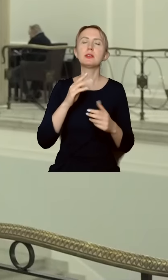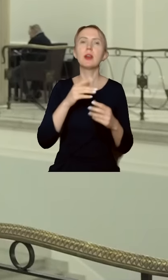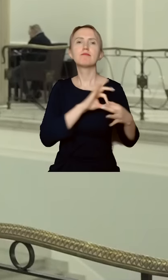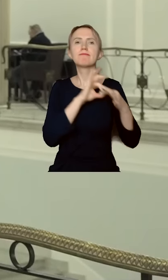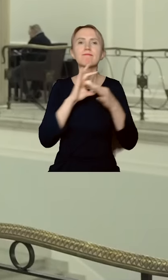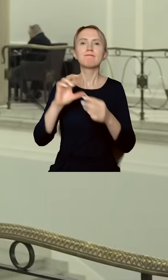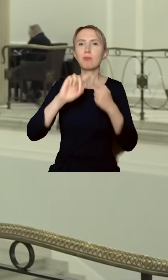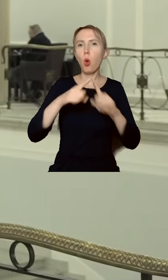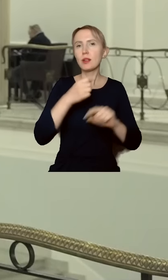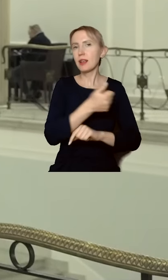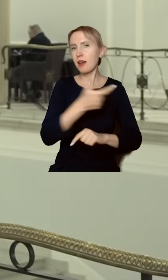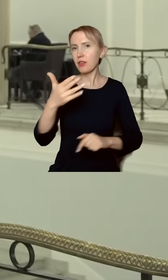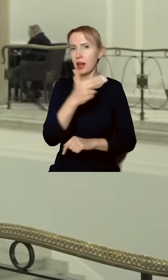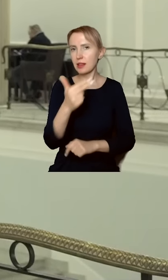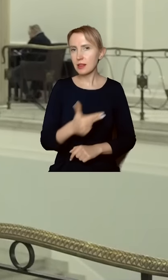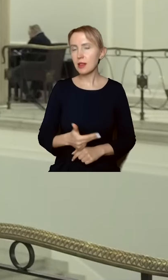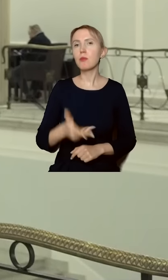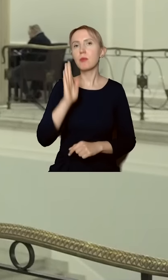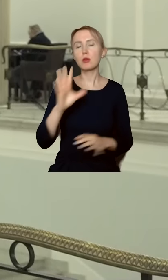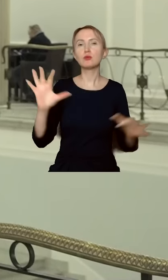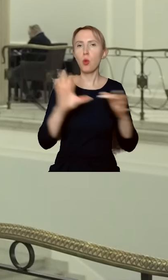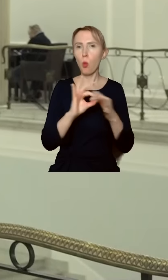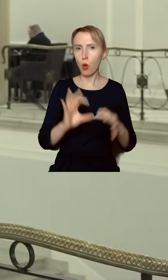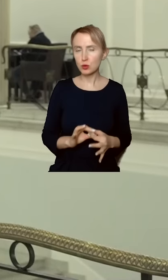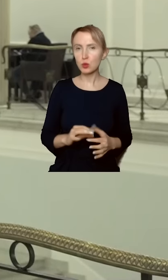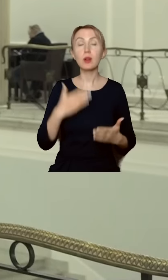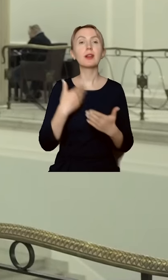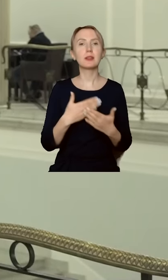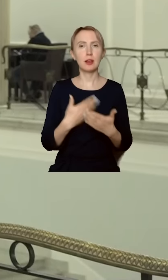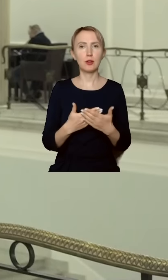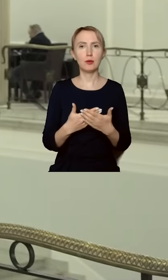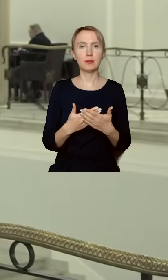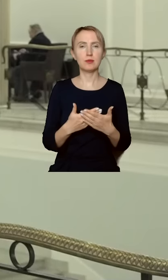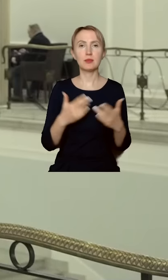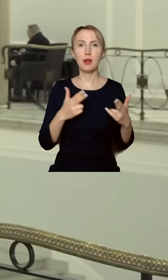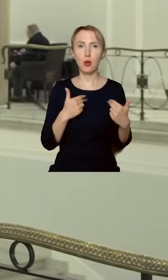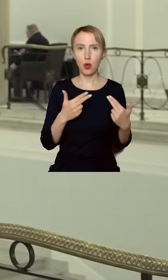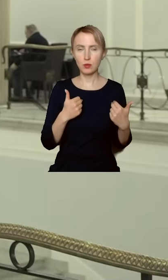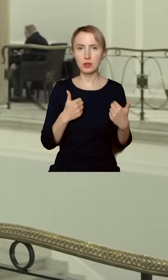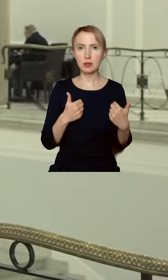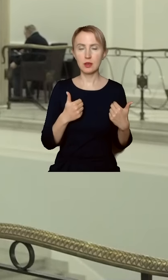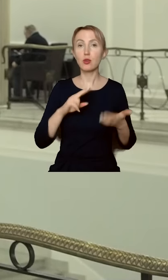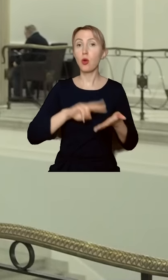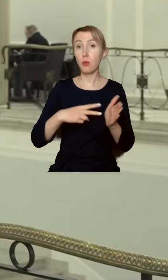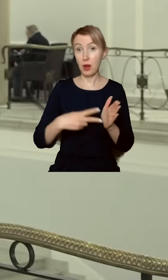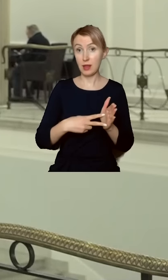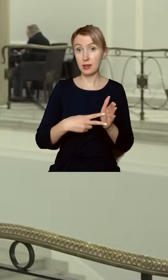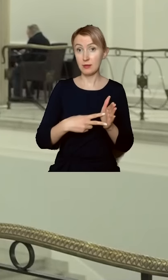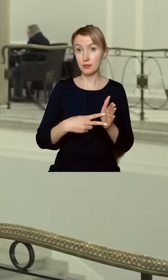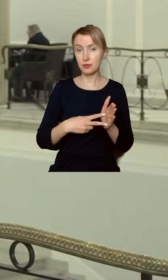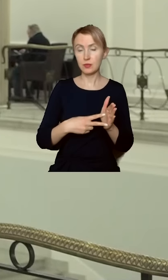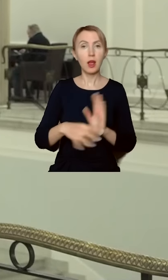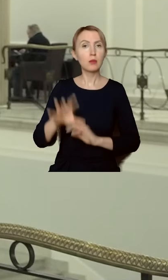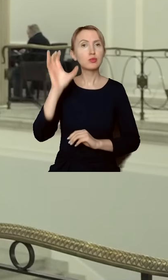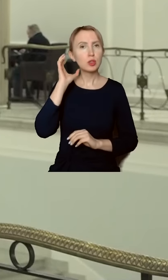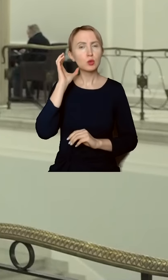się ze sobą krzyżowały, a to dlatego, że ta komisja ma w planach przesłuchać